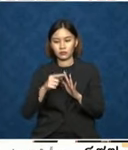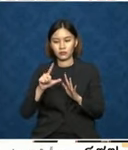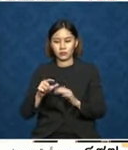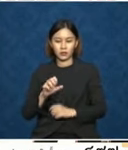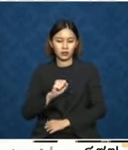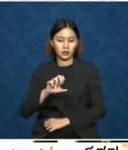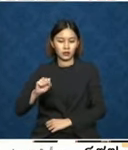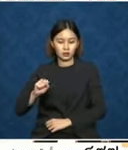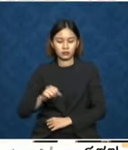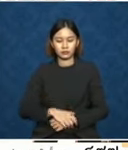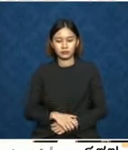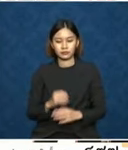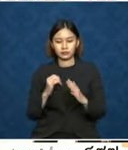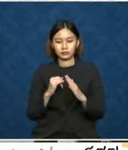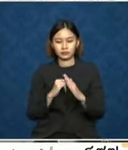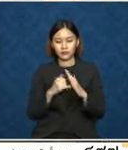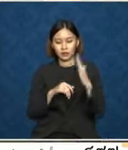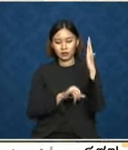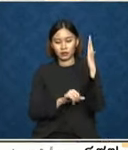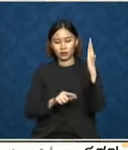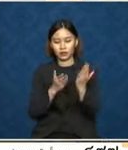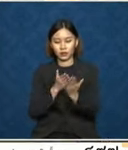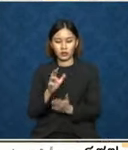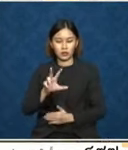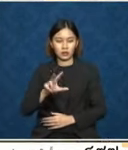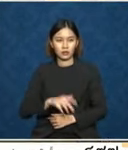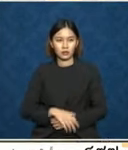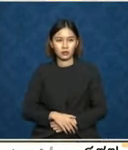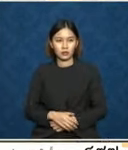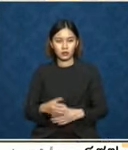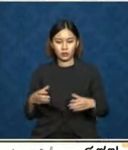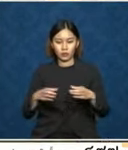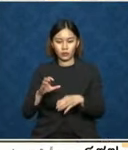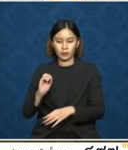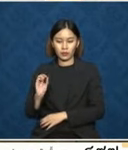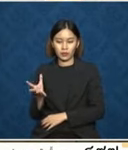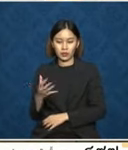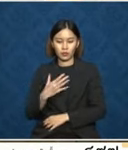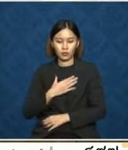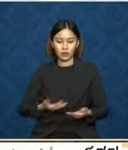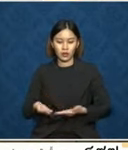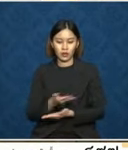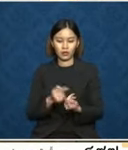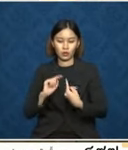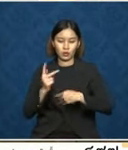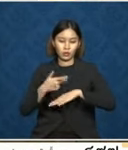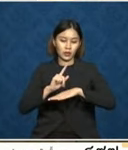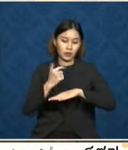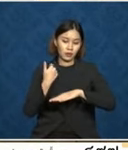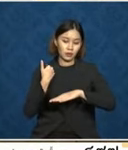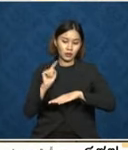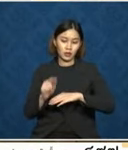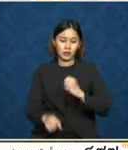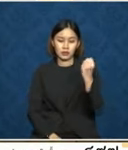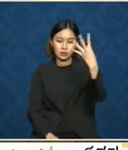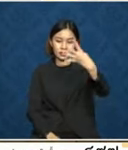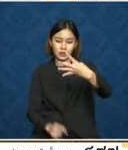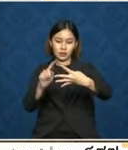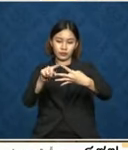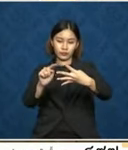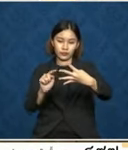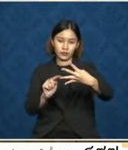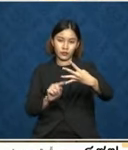3พรรคประชาชาติผมขอหารือกับท่านประธาน 3-4เรื่องนะครับเรื่องแรกเนื่องจากว่าสืบเนื่อง